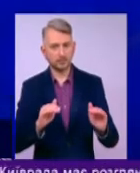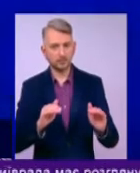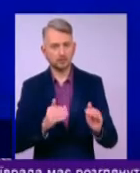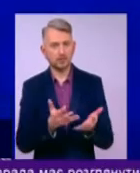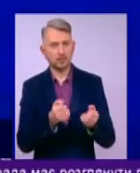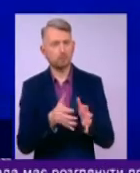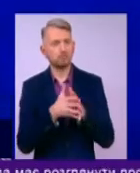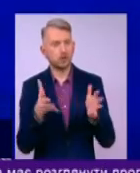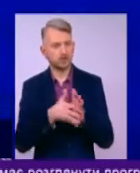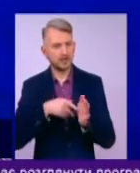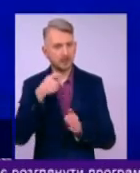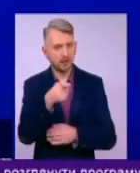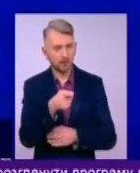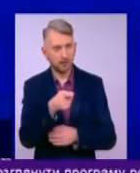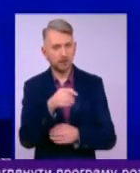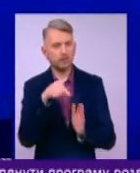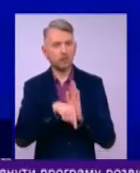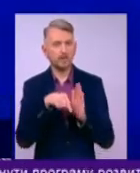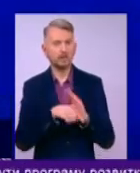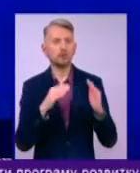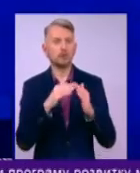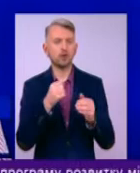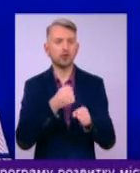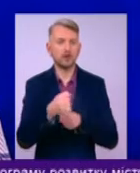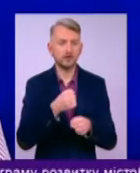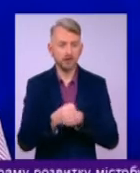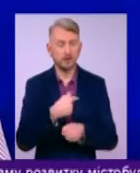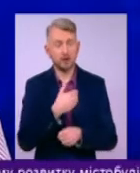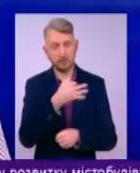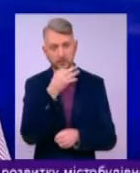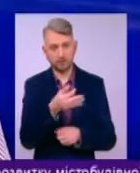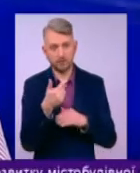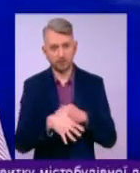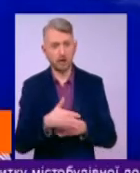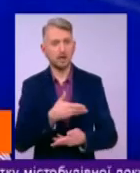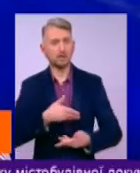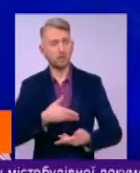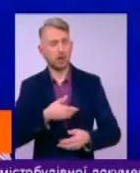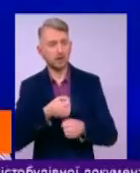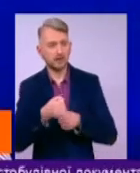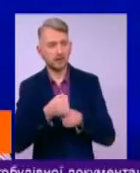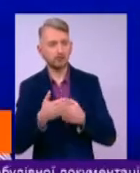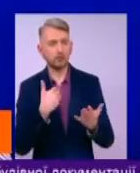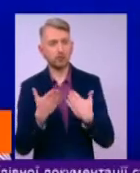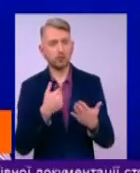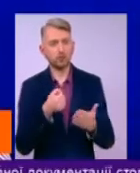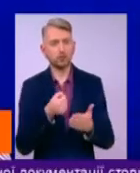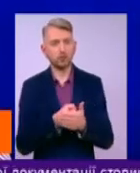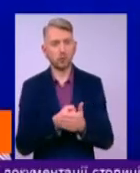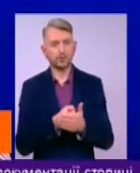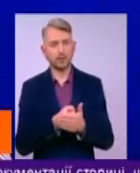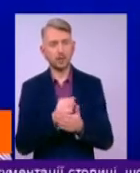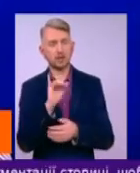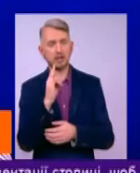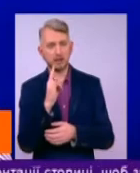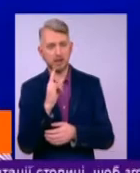надійшло більше заяв в контексті домашнього насильства. Ну, я вам зазначила вже сексуальне насильство по відношенню до